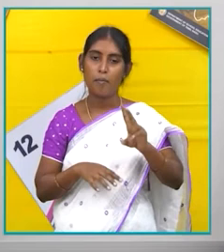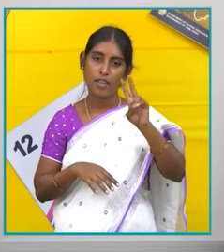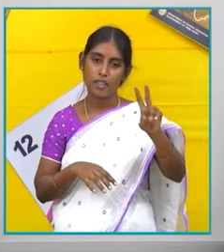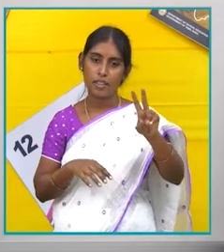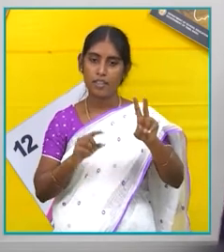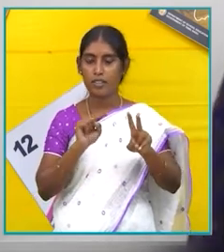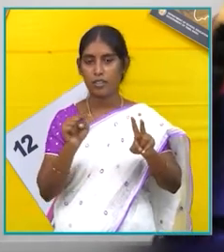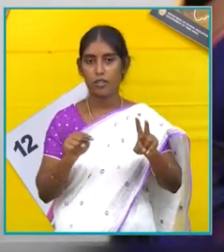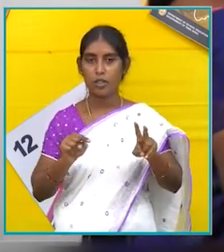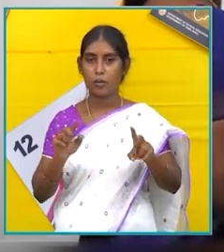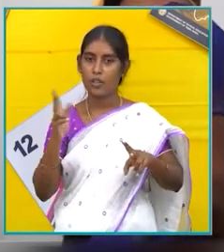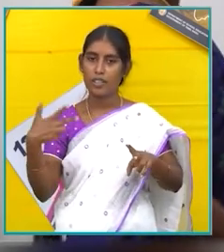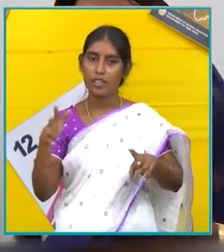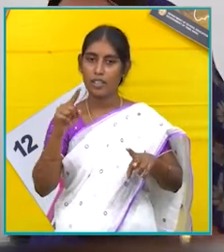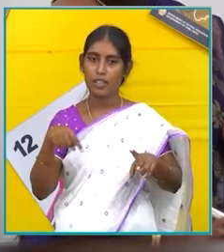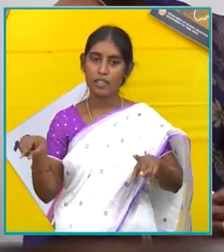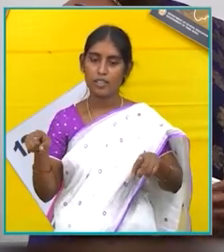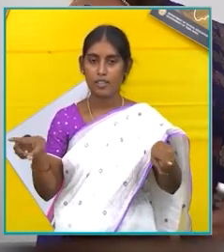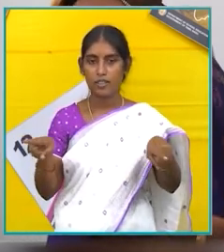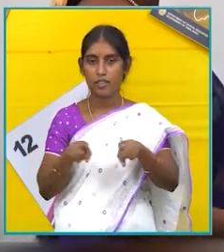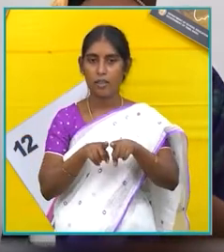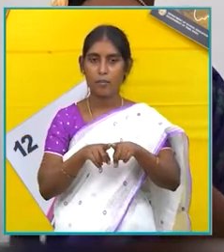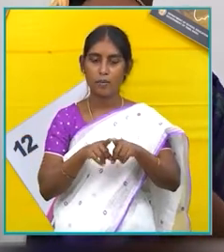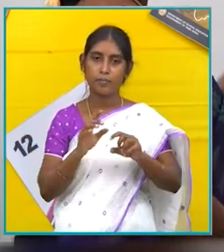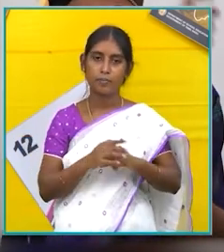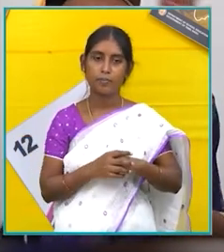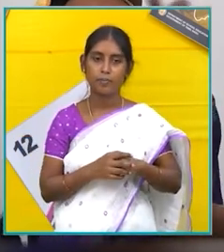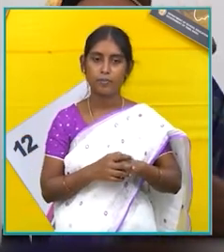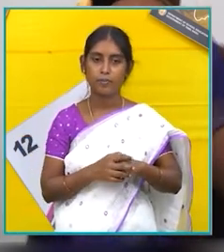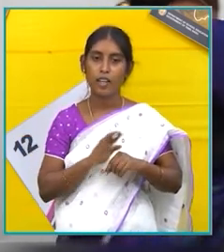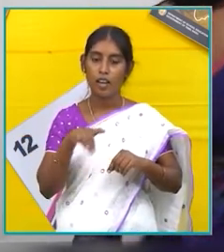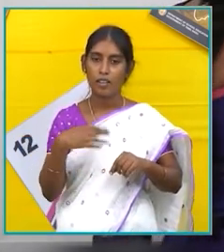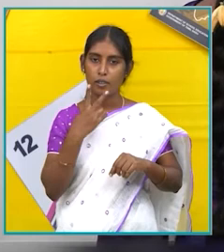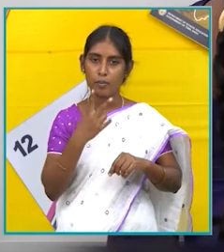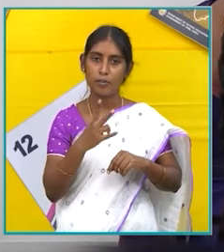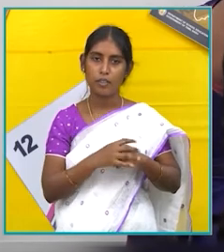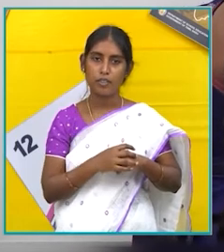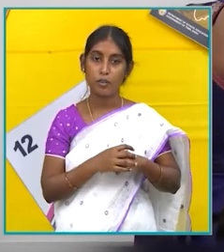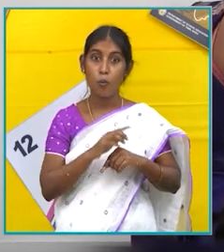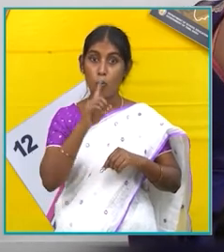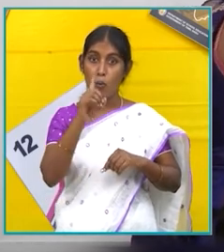வந்து 1 விட்ட வெளிக்கோணங்கள் சமம். அடுத்தது பார்த்தீங்கன்னா,